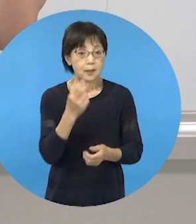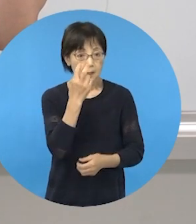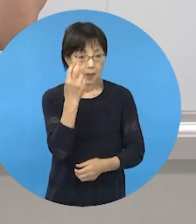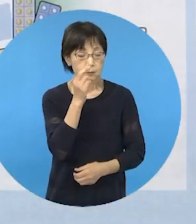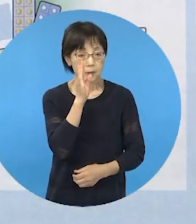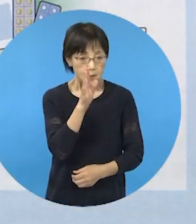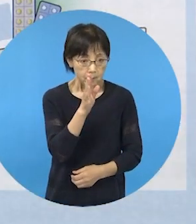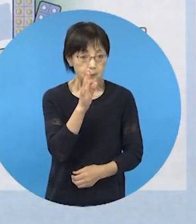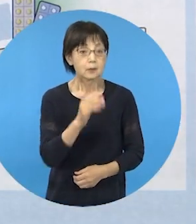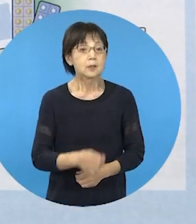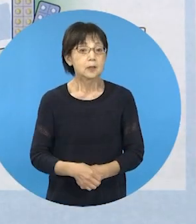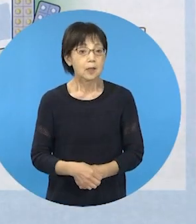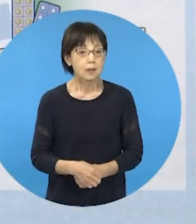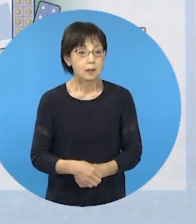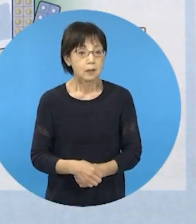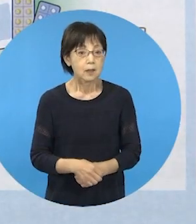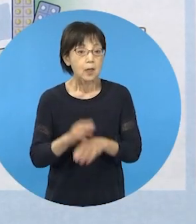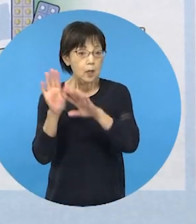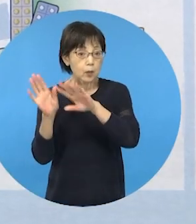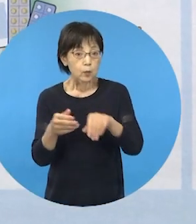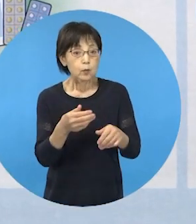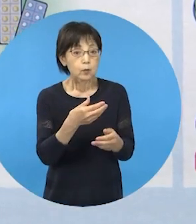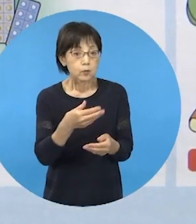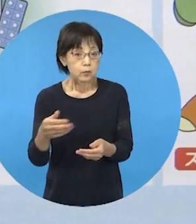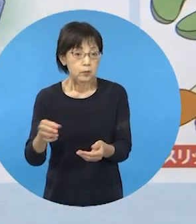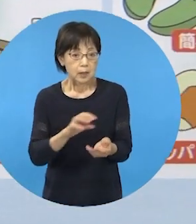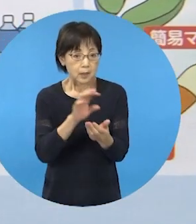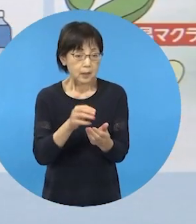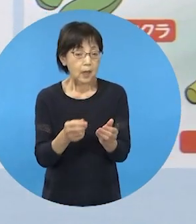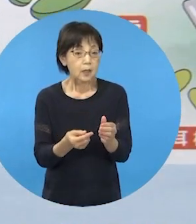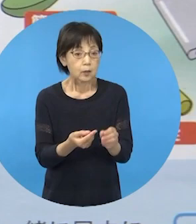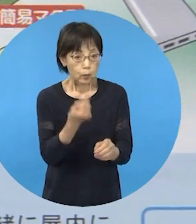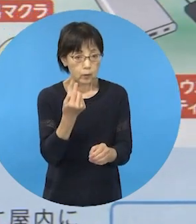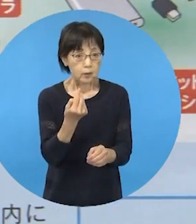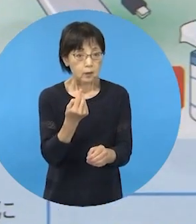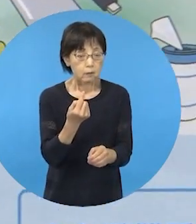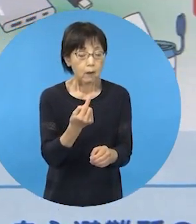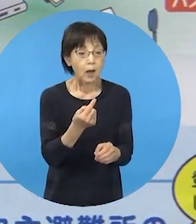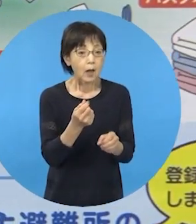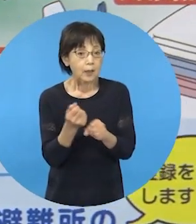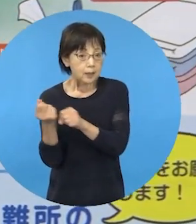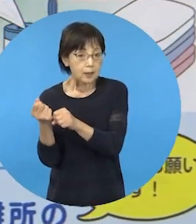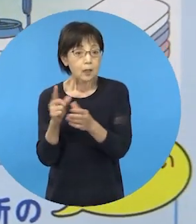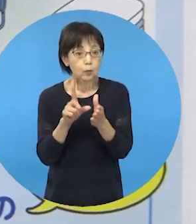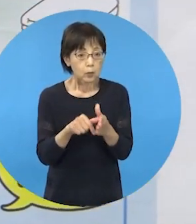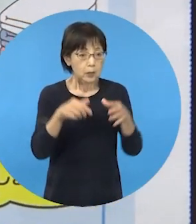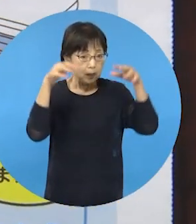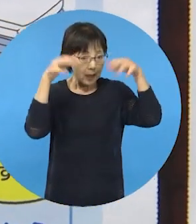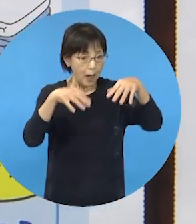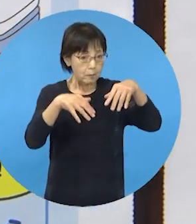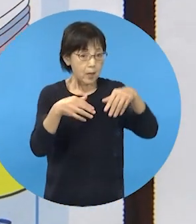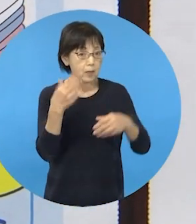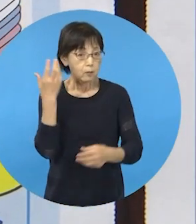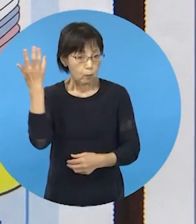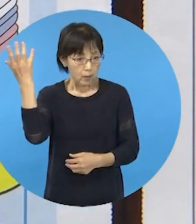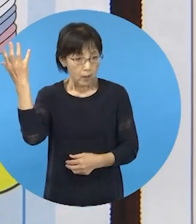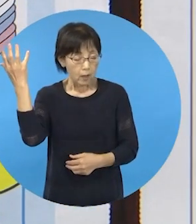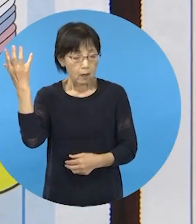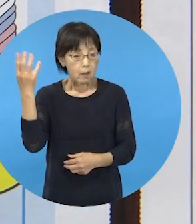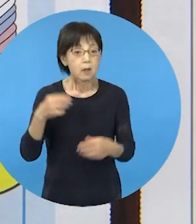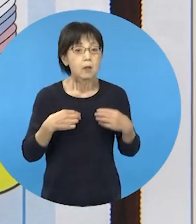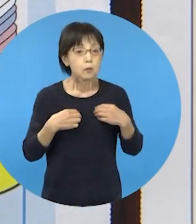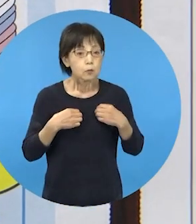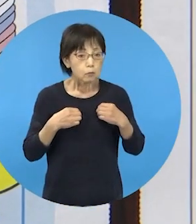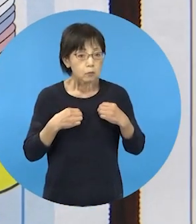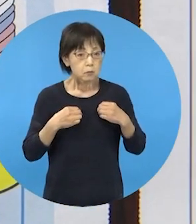。風水害時の避難は雨が降っていることが想定されます。服が濡れたままでは